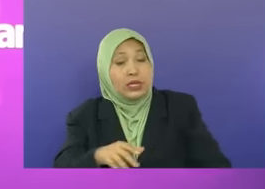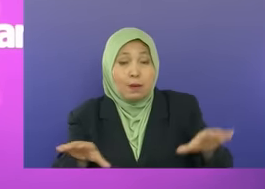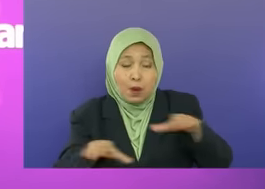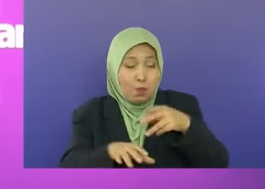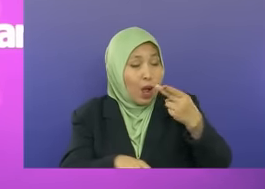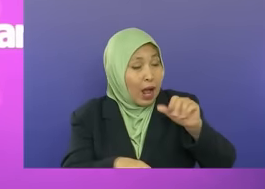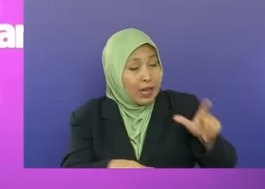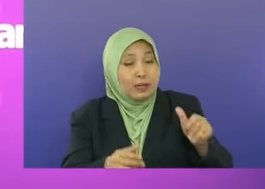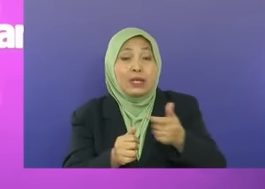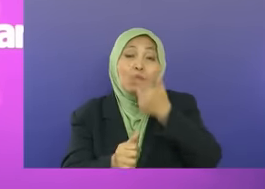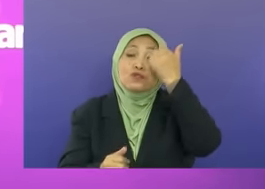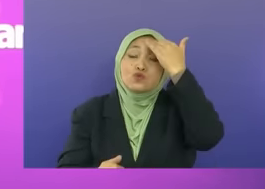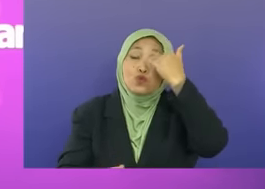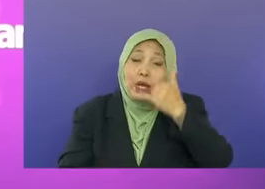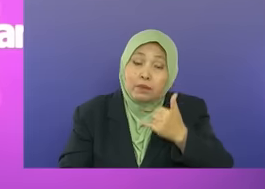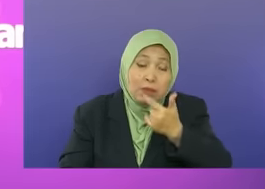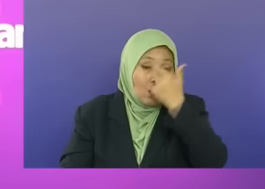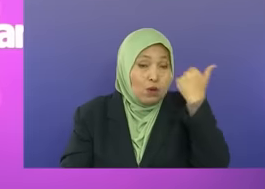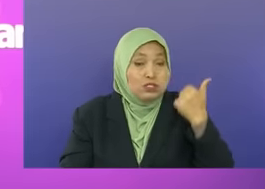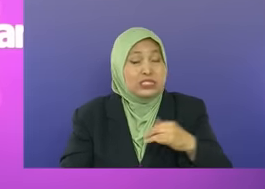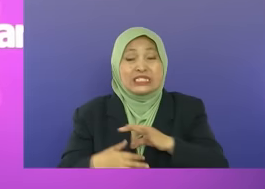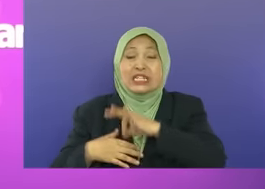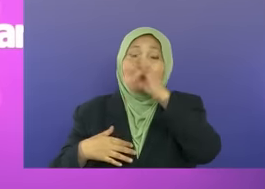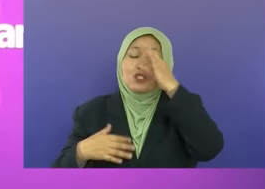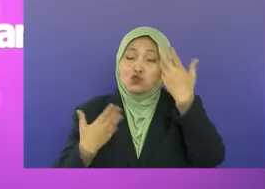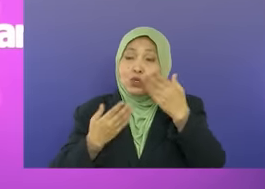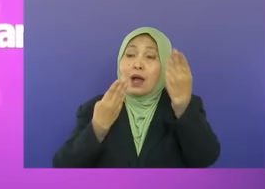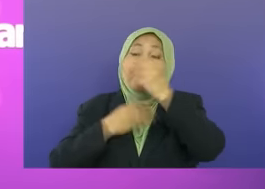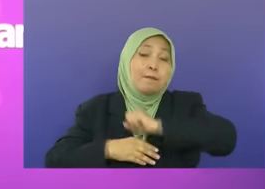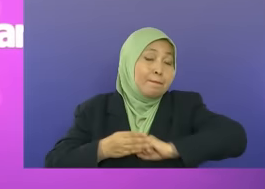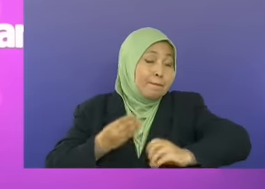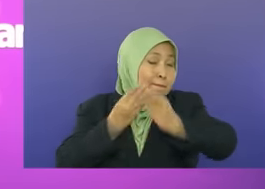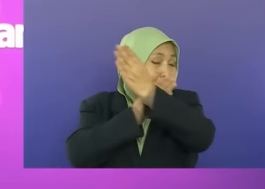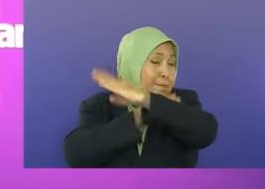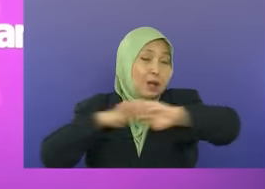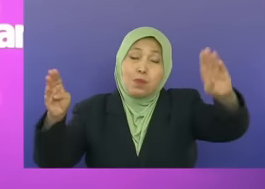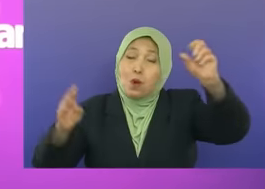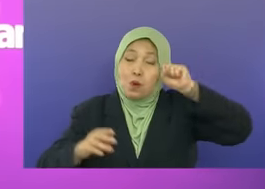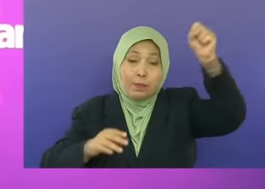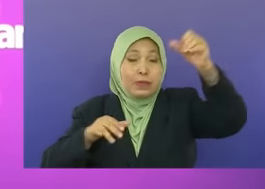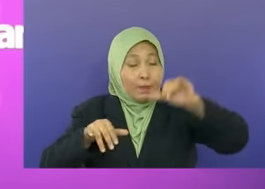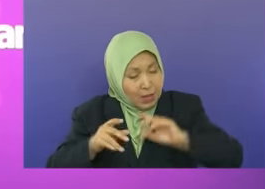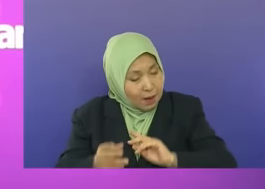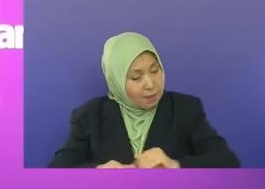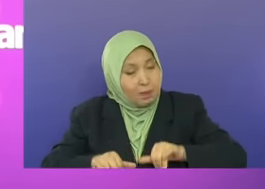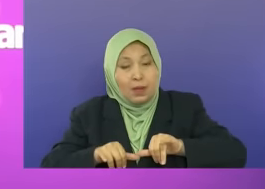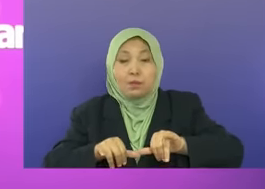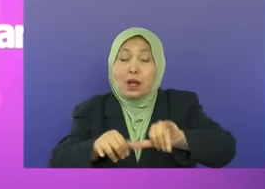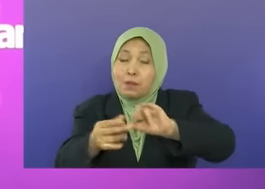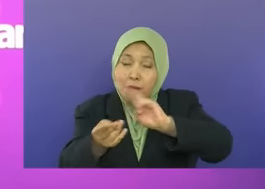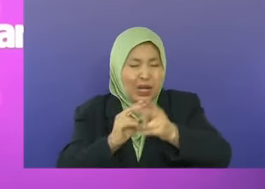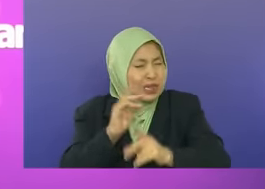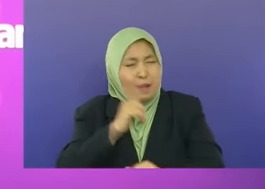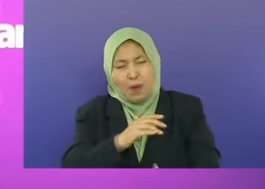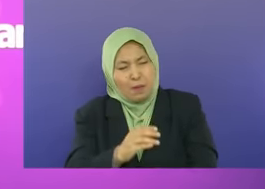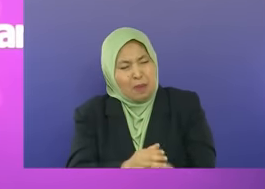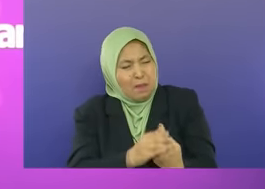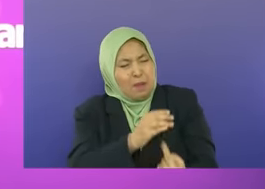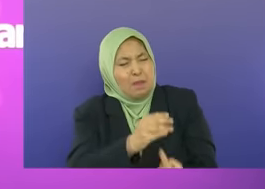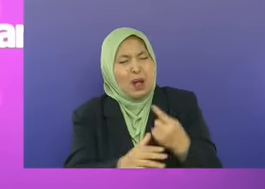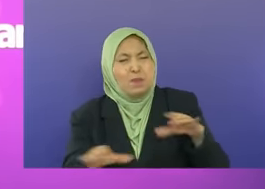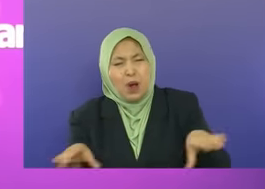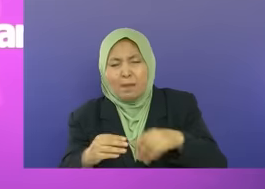hal dengan dia masalah apa pasal Jiwa Saya sudah merdeka Saya ingin move on Saya tidak mau lagi mengungkit atau membuat